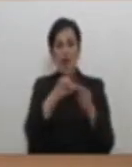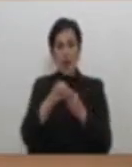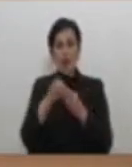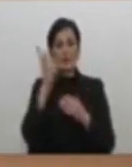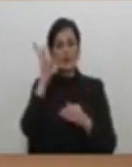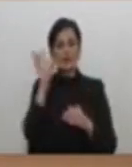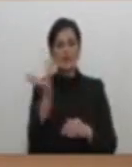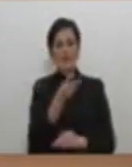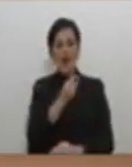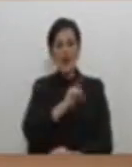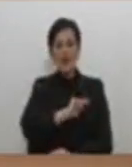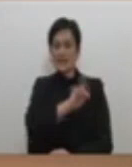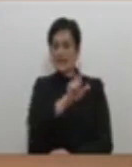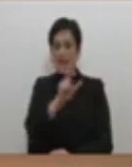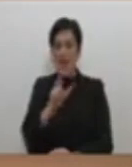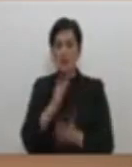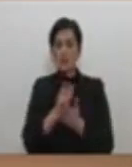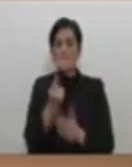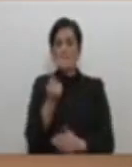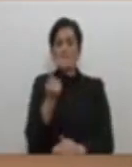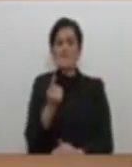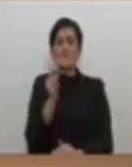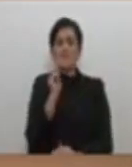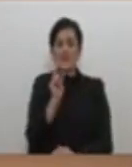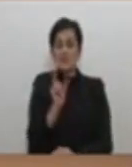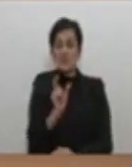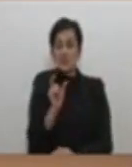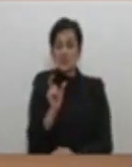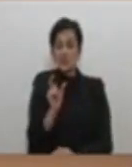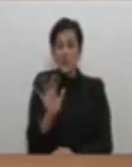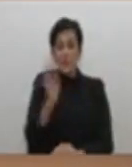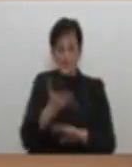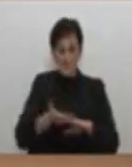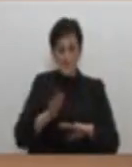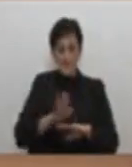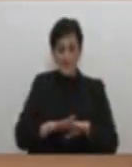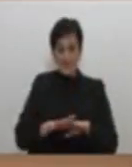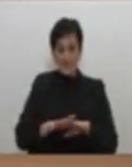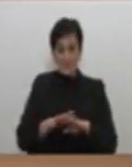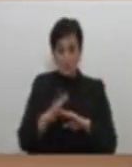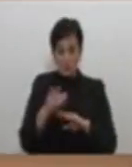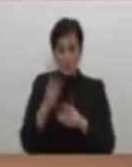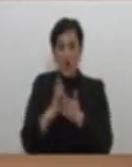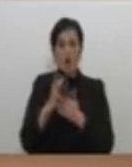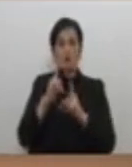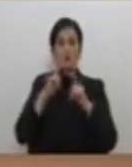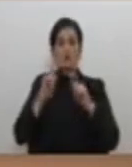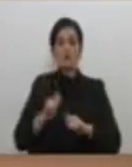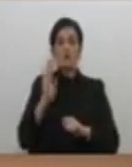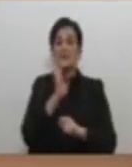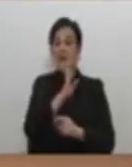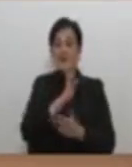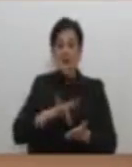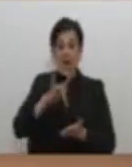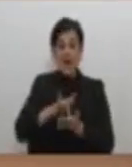ყველა თანამშრომლები არიან იმ ცირერიცხოვანი ქვეყნების რიგში, რომლებიც ამ ძიმე წუთებში არიან უკრაინის დედაქალაქში, არიან